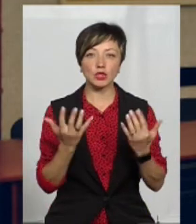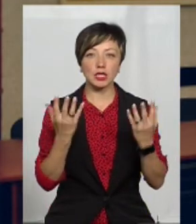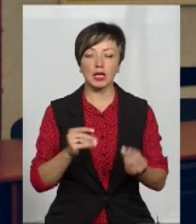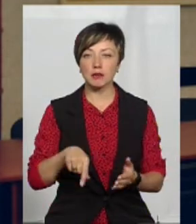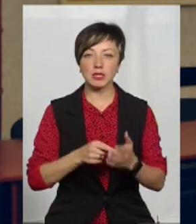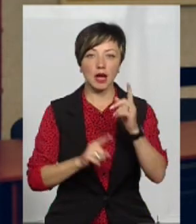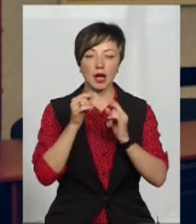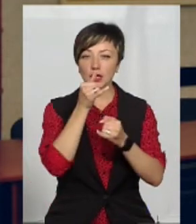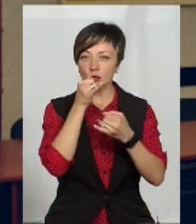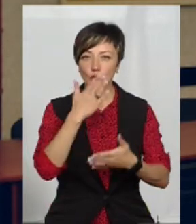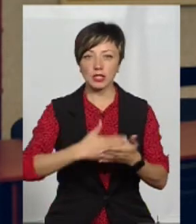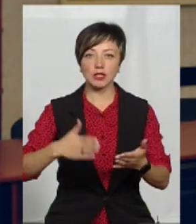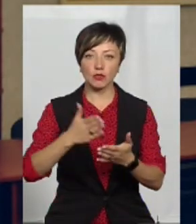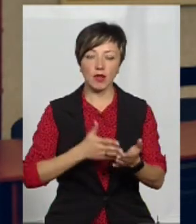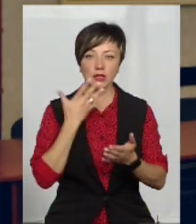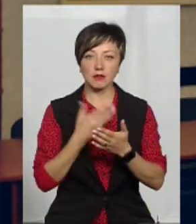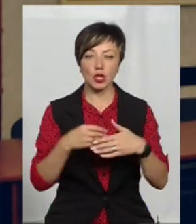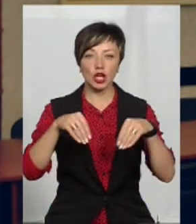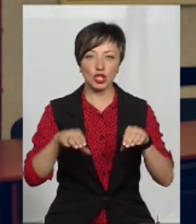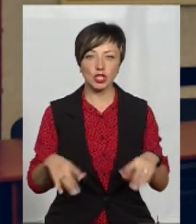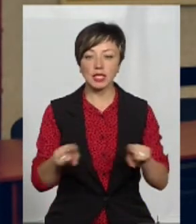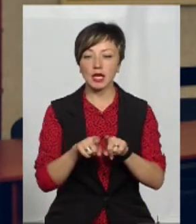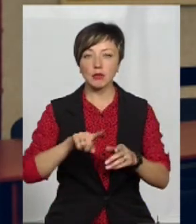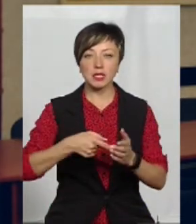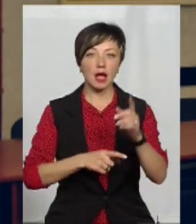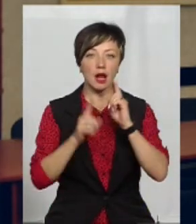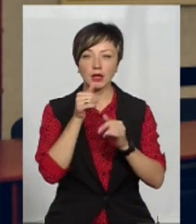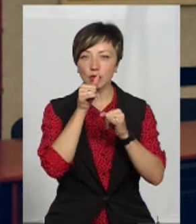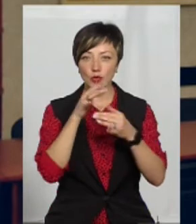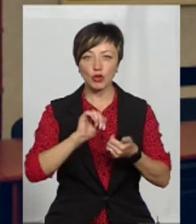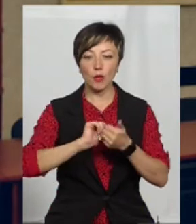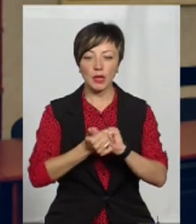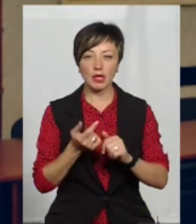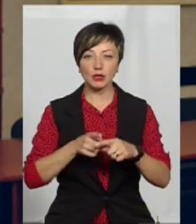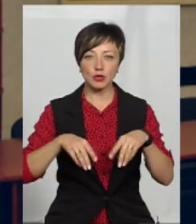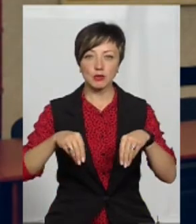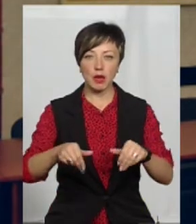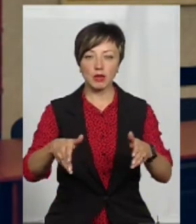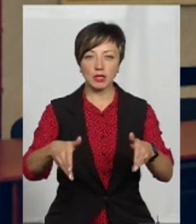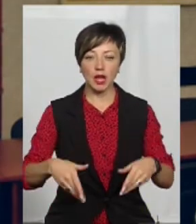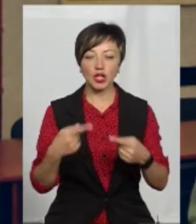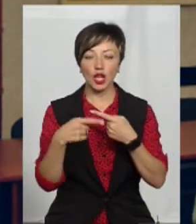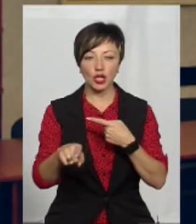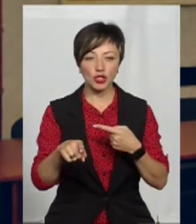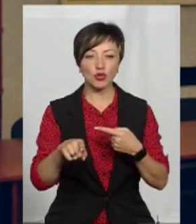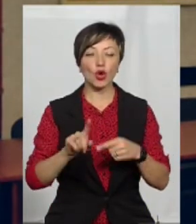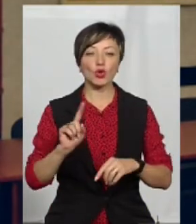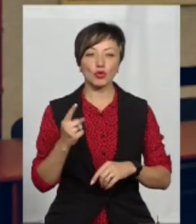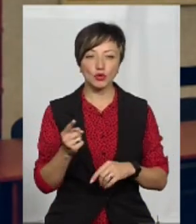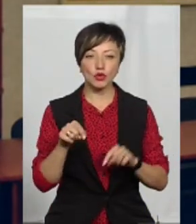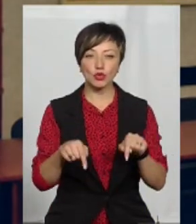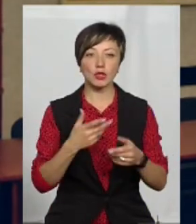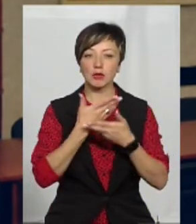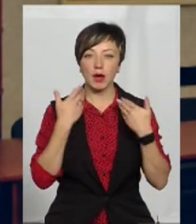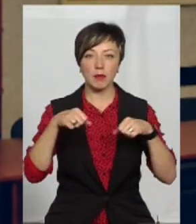не може скасувати своє рішення. Так само міська рада не може обміняти цю земельну ділянку на іншу ділянку, тому що тут